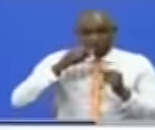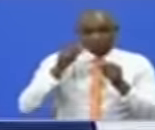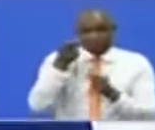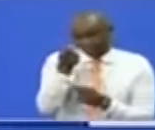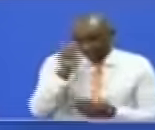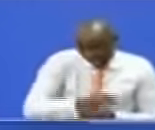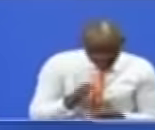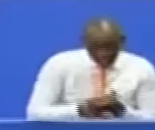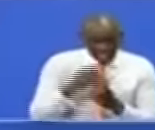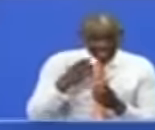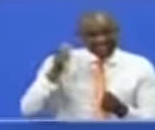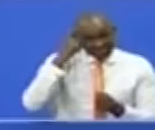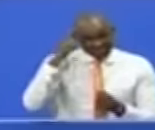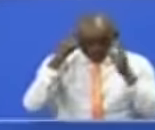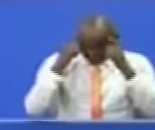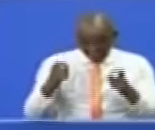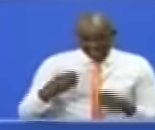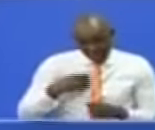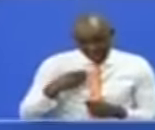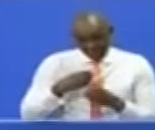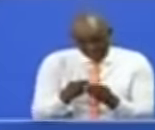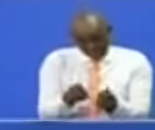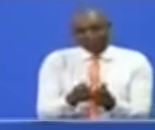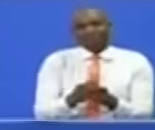yule mwingine kichwa ngumu lazima afinywe aseme ka.